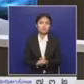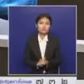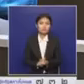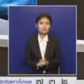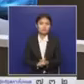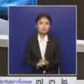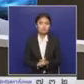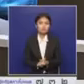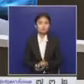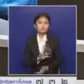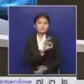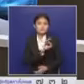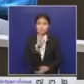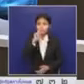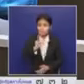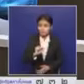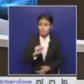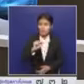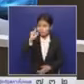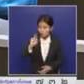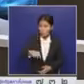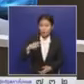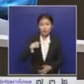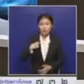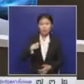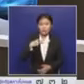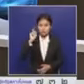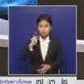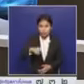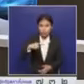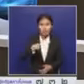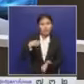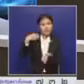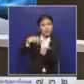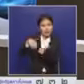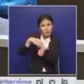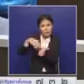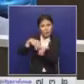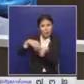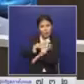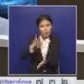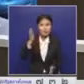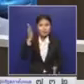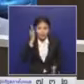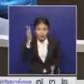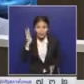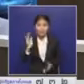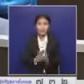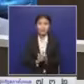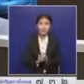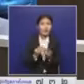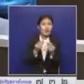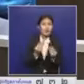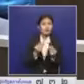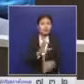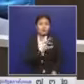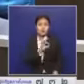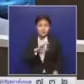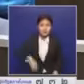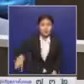ต้องสะท้อนไม่ใช่สะท้อนให้ท่านประธานท่านเดียวนะครับไม่ใช่สะท้อนให้กับเพื่อนสมาชิกทั้ง